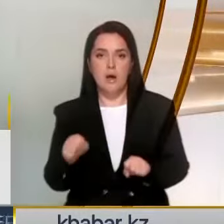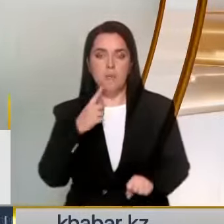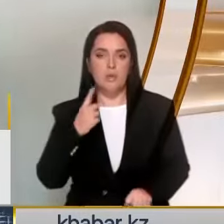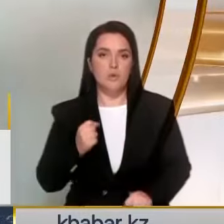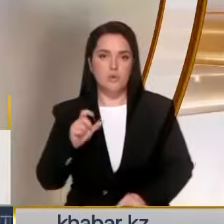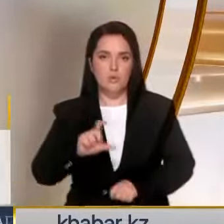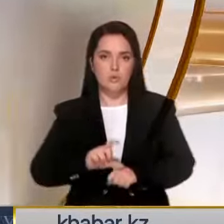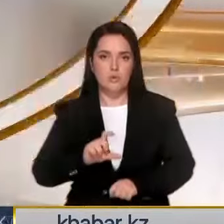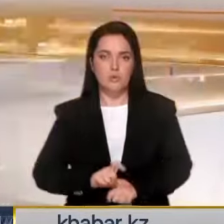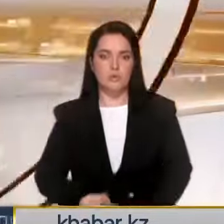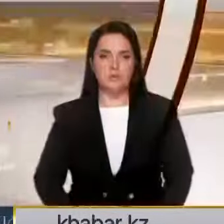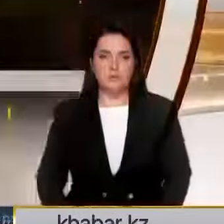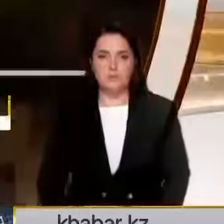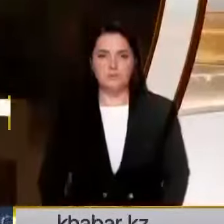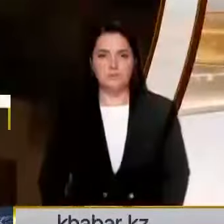Турции.